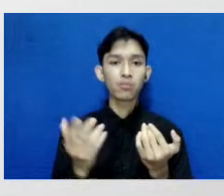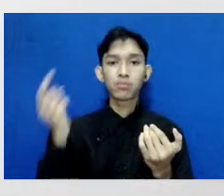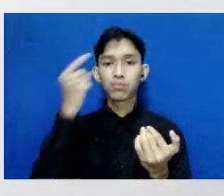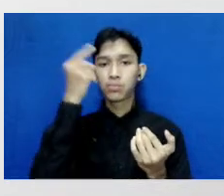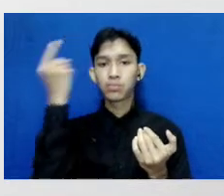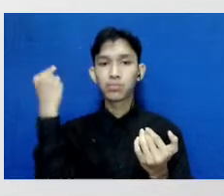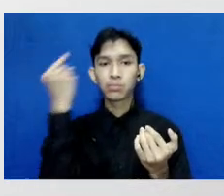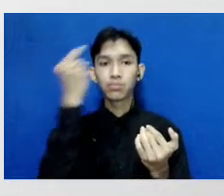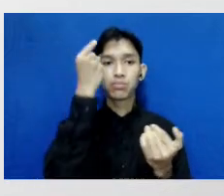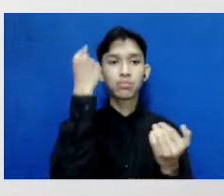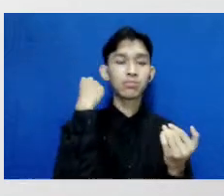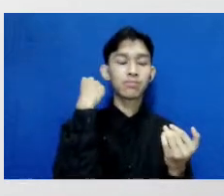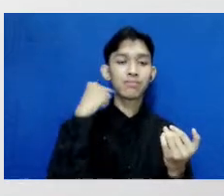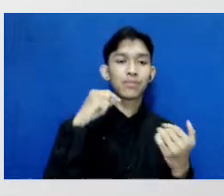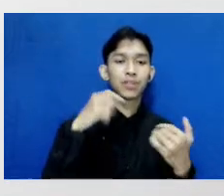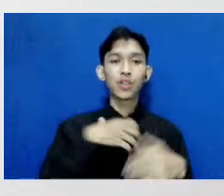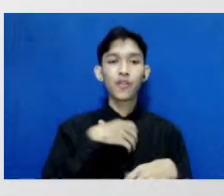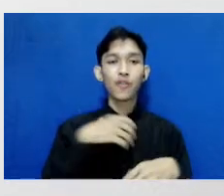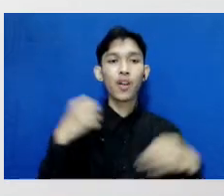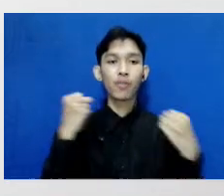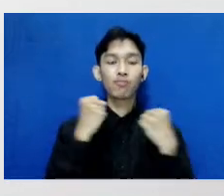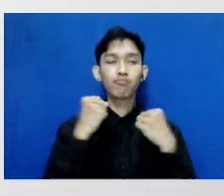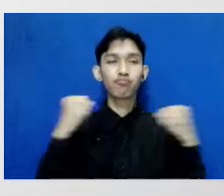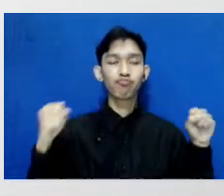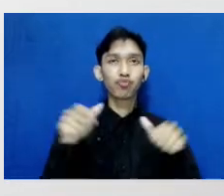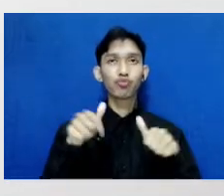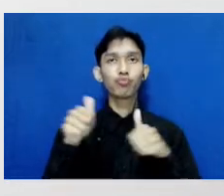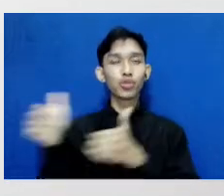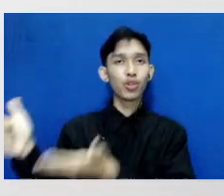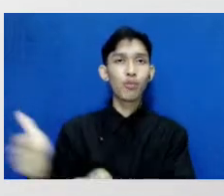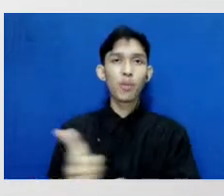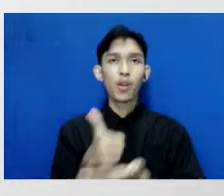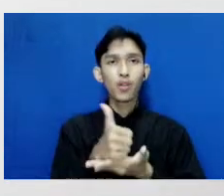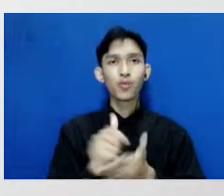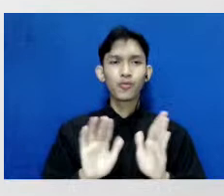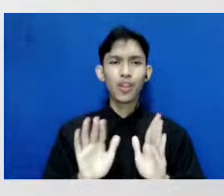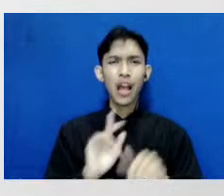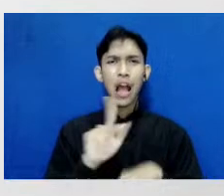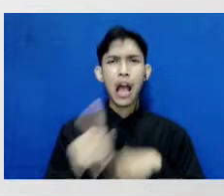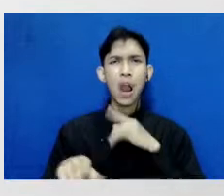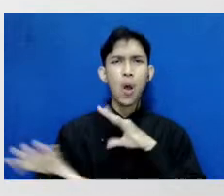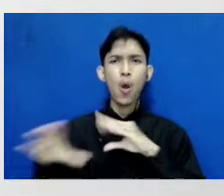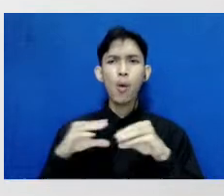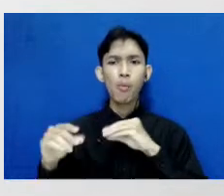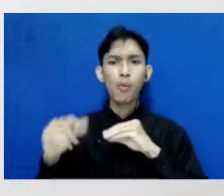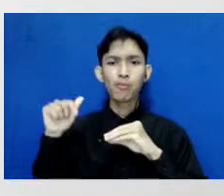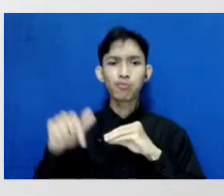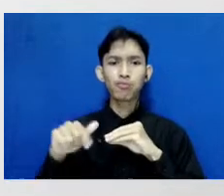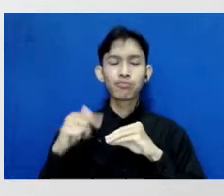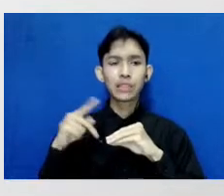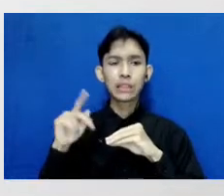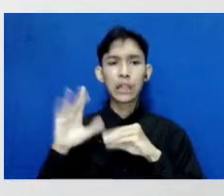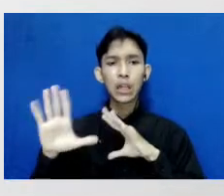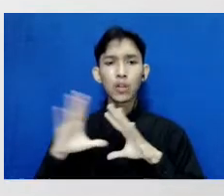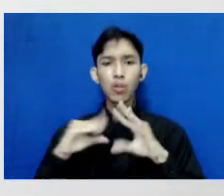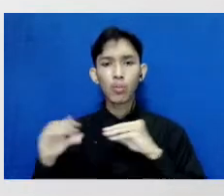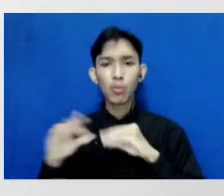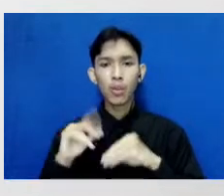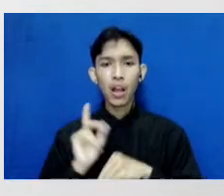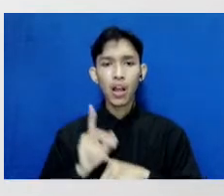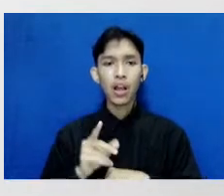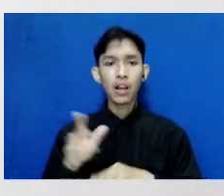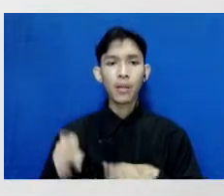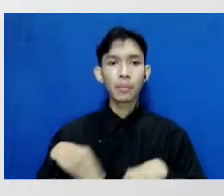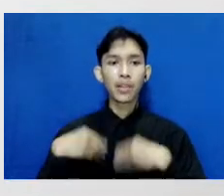institusi-institusi yang sifatnya kuasi. Apakah itu bisa membantu? Kalau kita bicara kuasi, maka kita akan bicara mengenai adanya